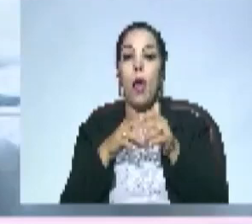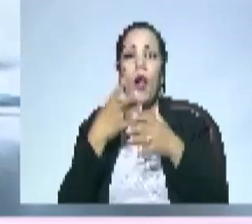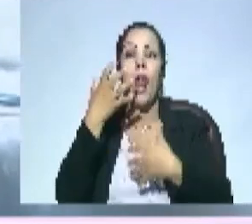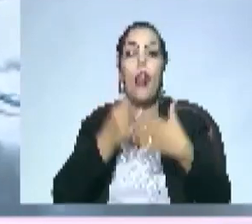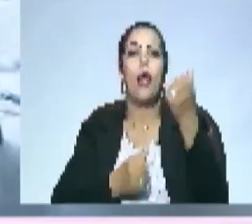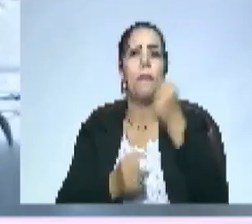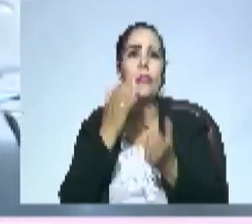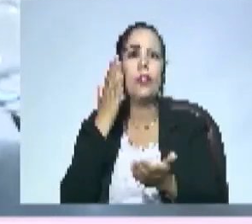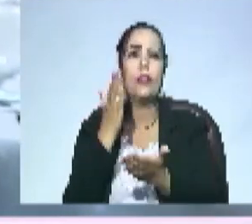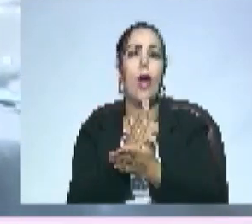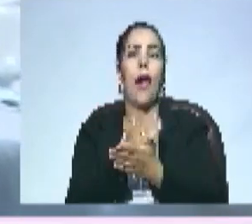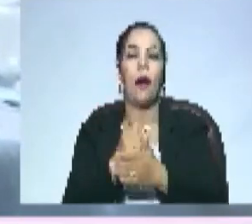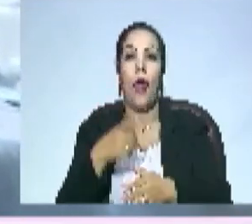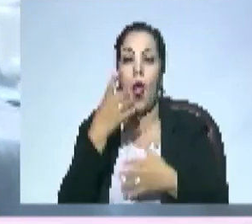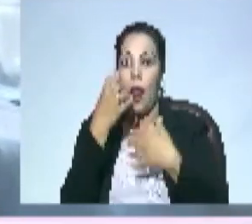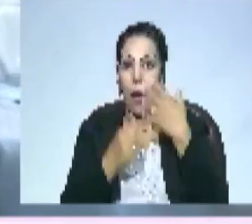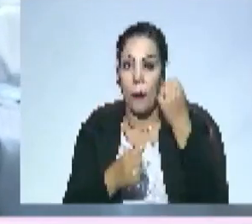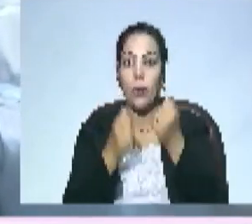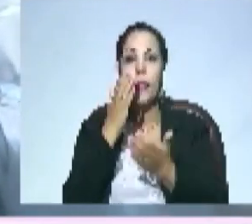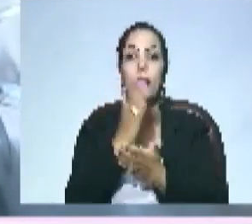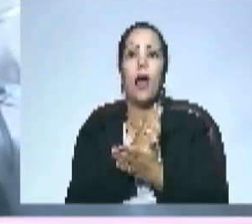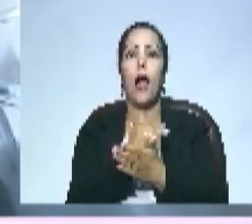المثلج لبن